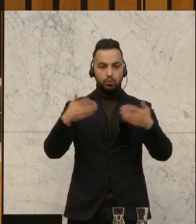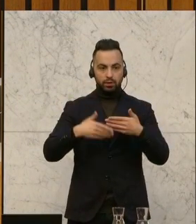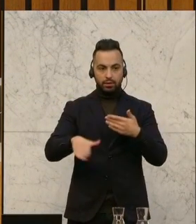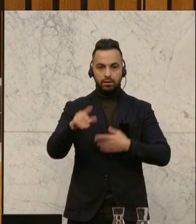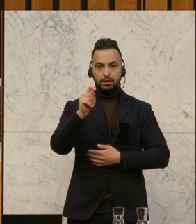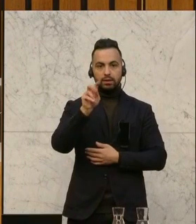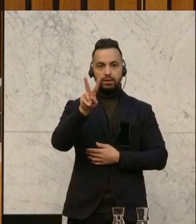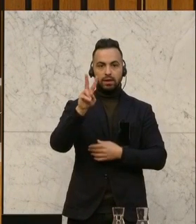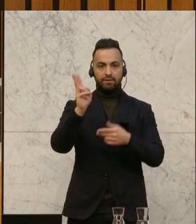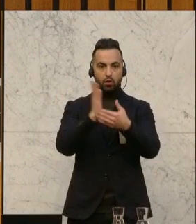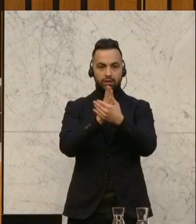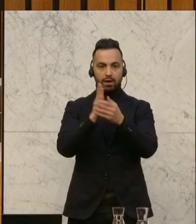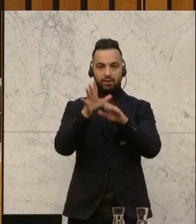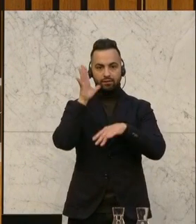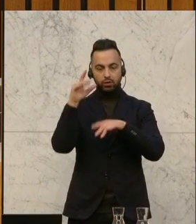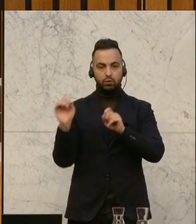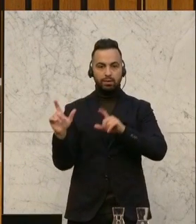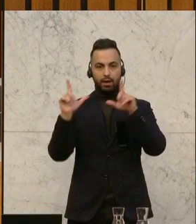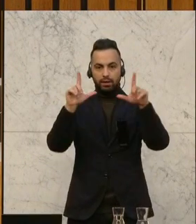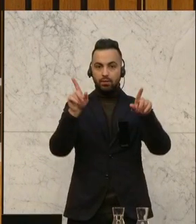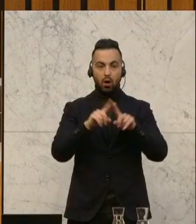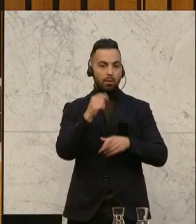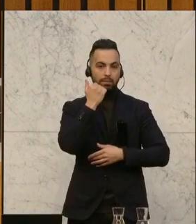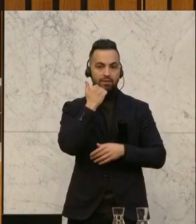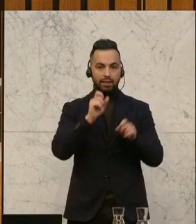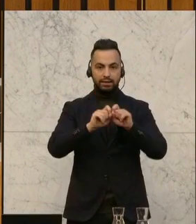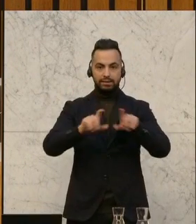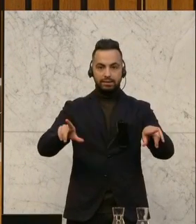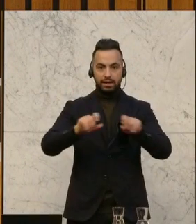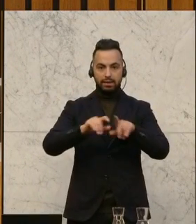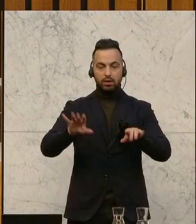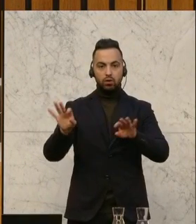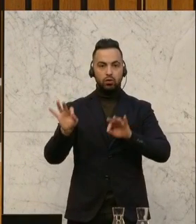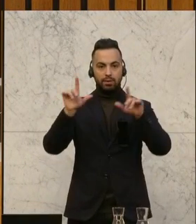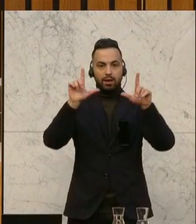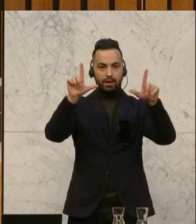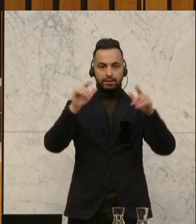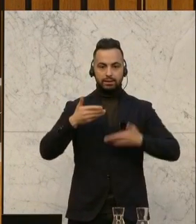in der TV-Dek übertragen, auch die privaten Sender übertragen unsere Sitzungen auszugsweise.